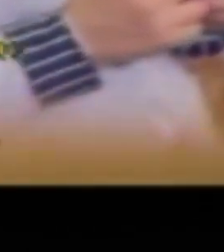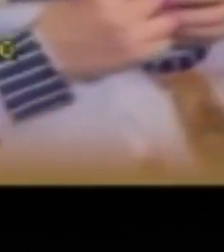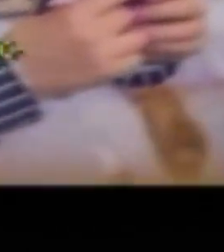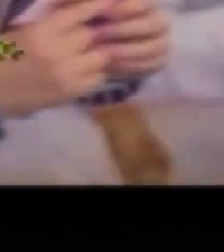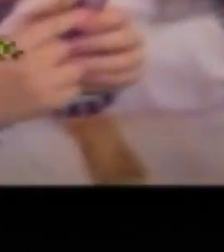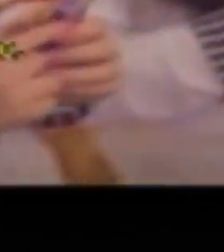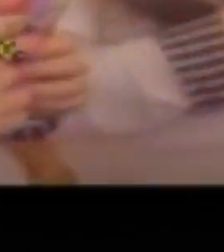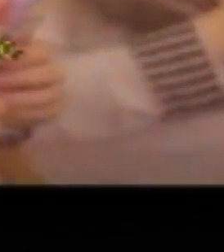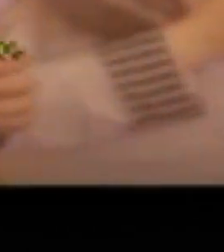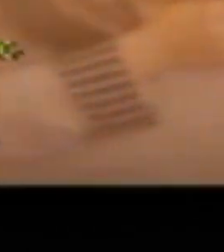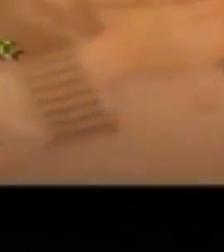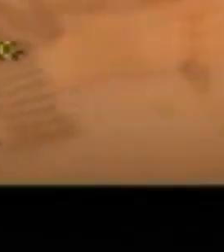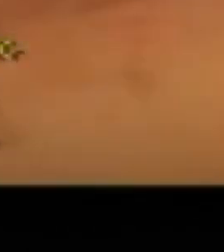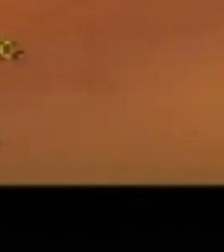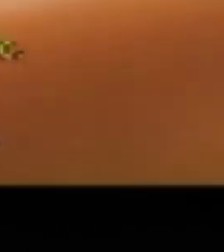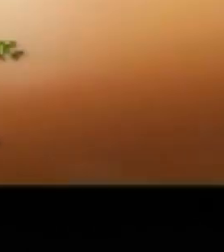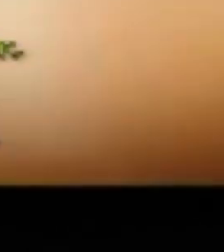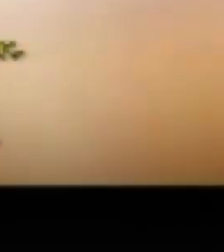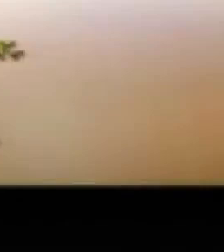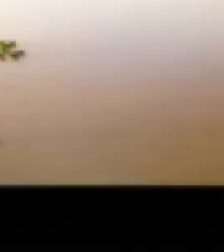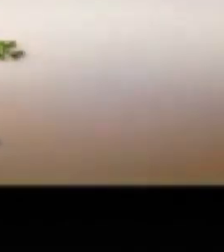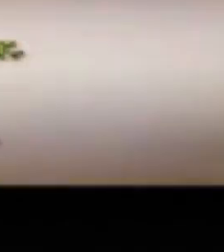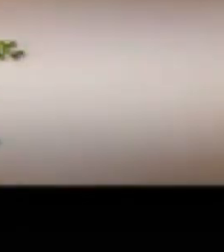ريسوس ص